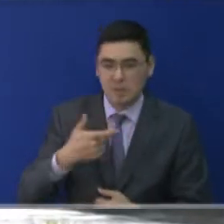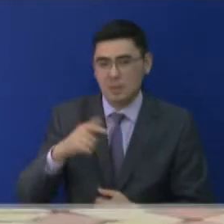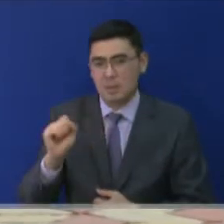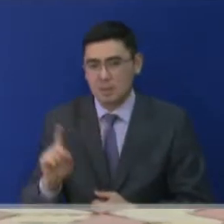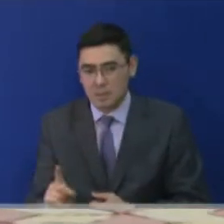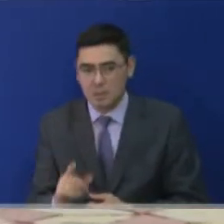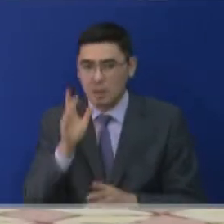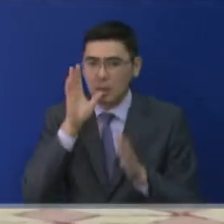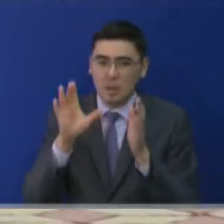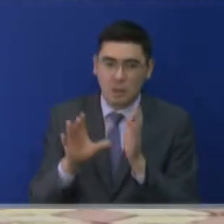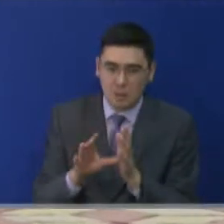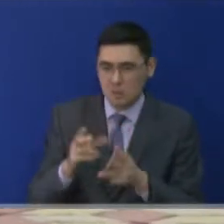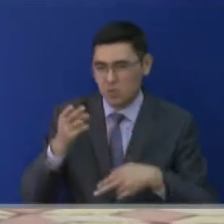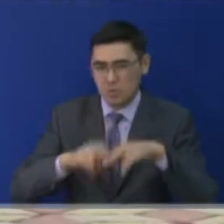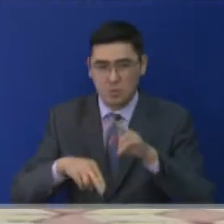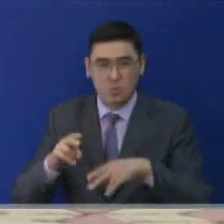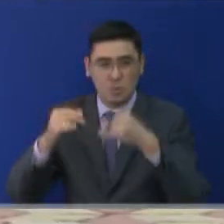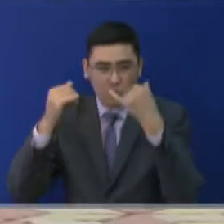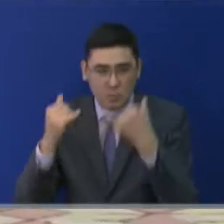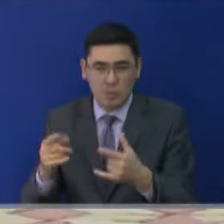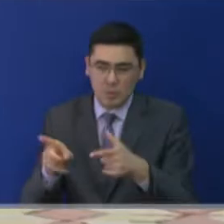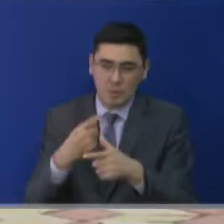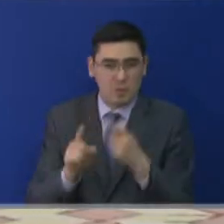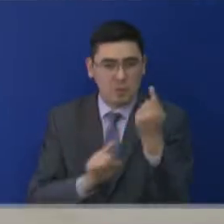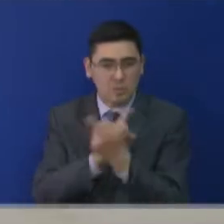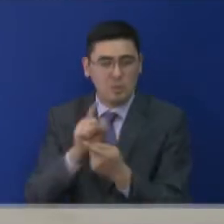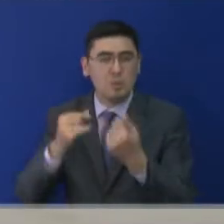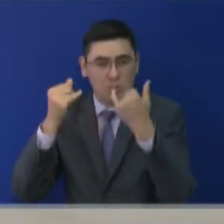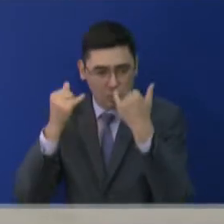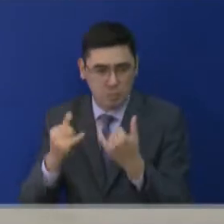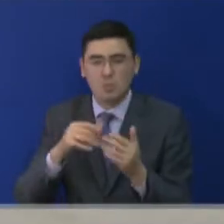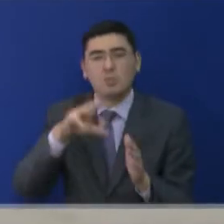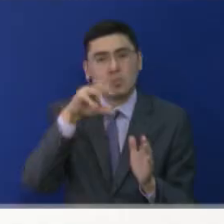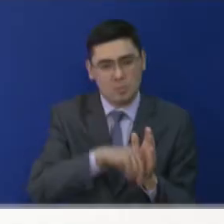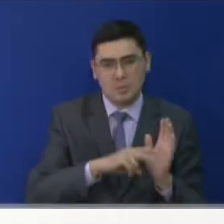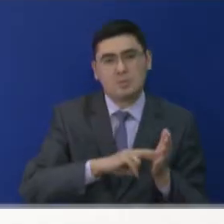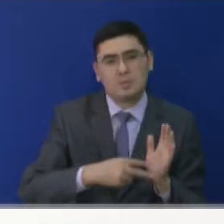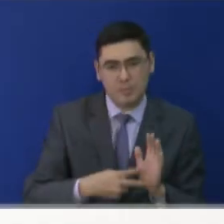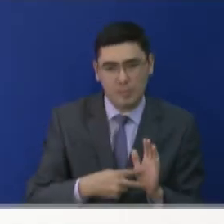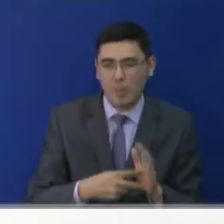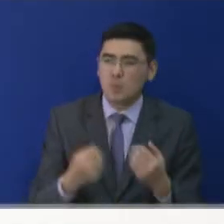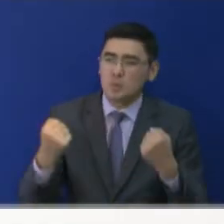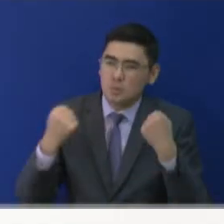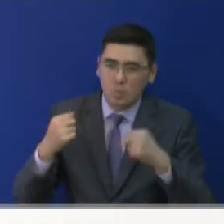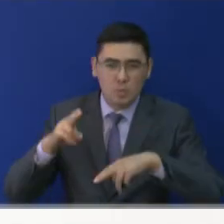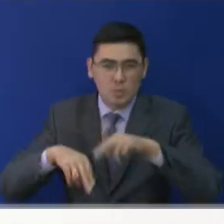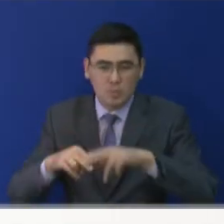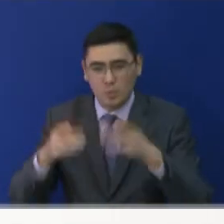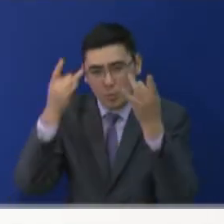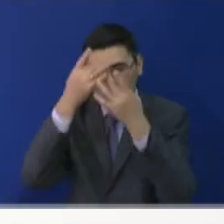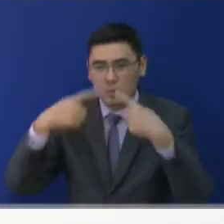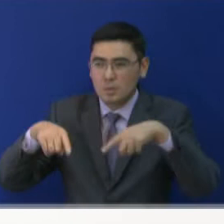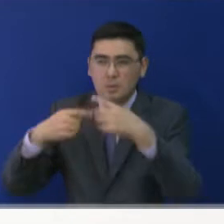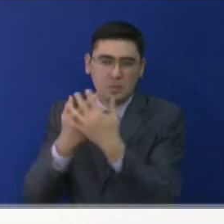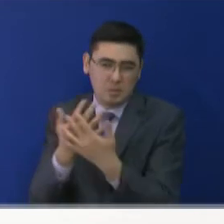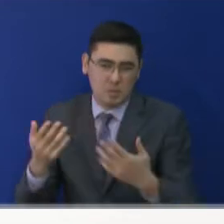электрмен жабдықтау желілерін салу және қайта жаңғырту жоспарлануда. Спорт, мәдениет, білім және денсаулық сақтау нысандарын салу да көзделген, деді